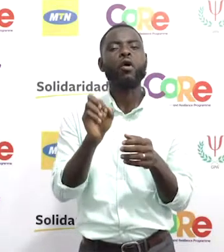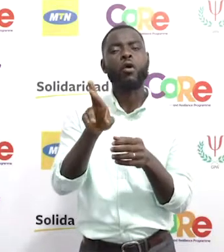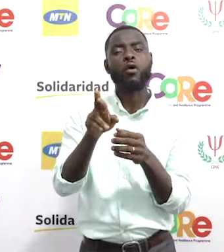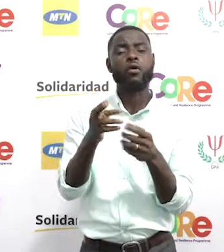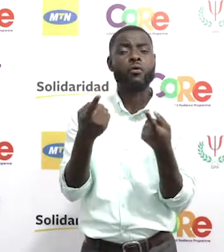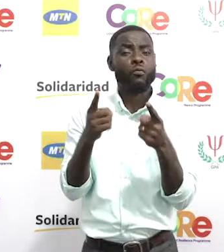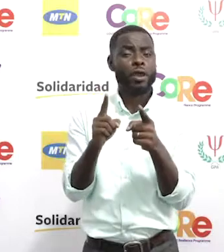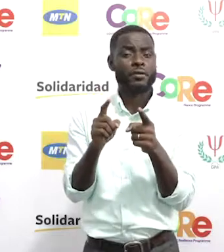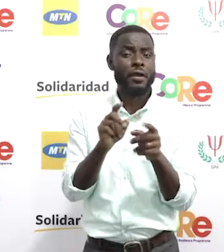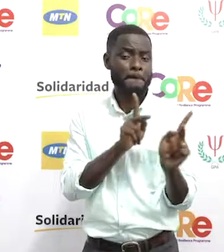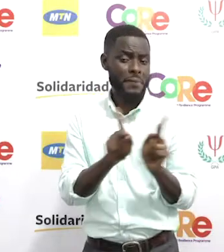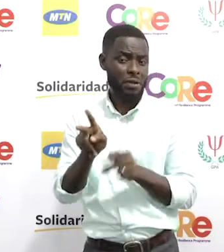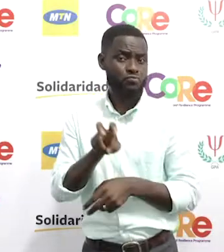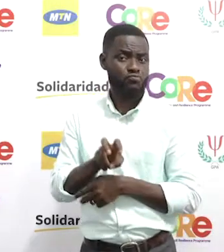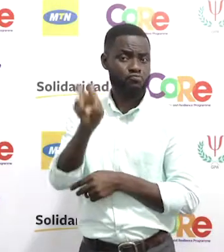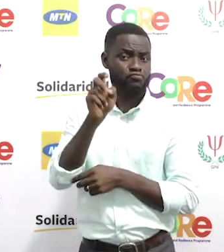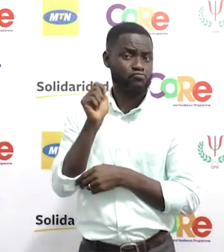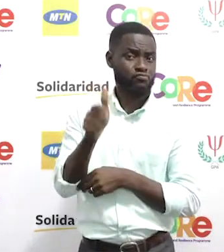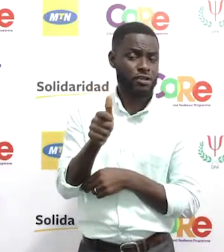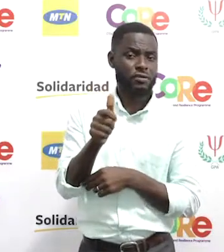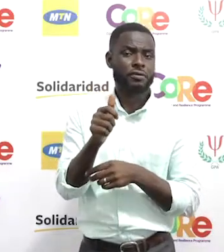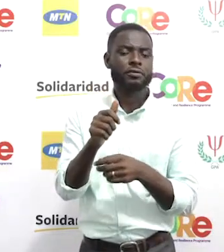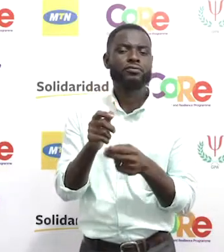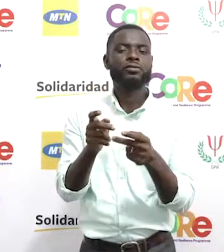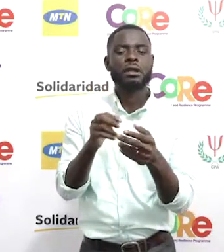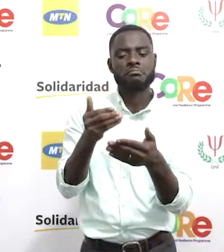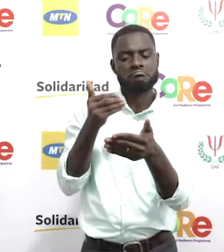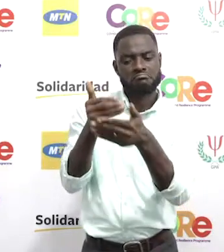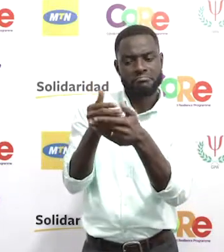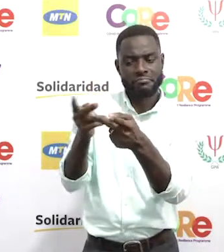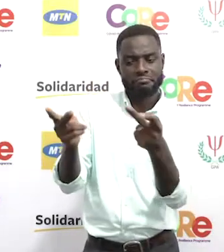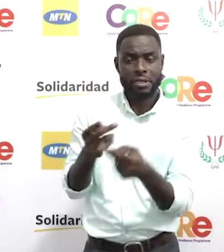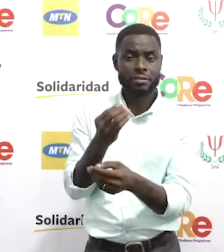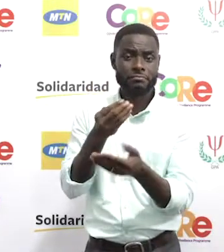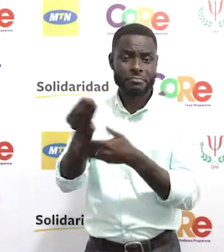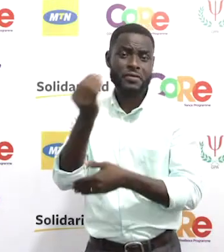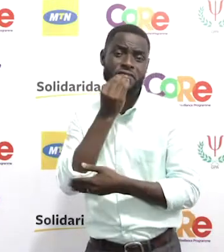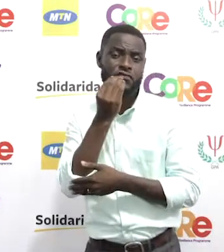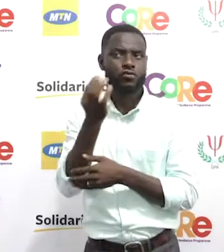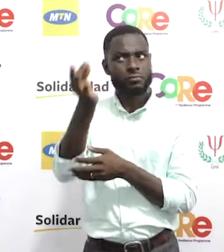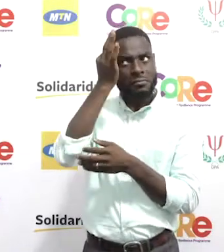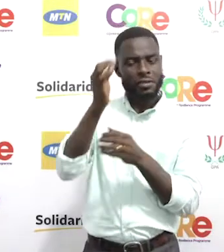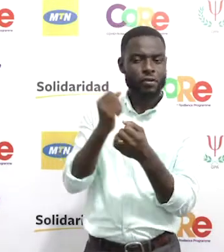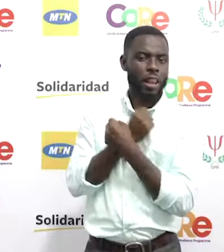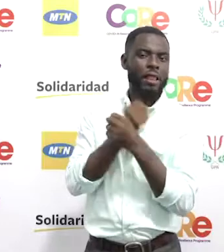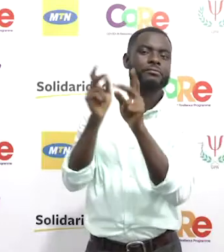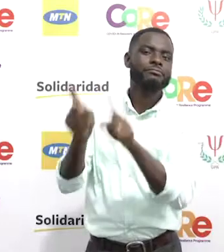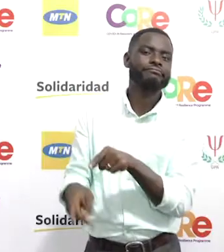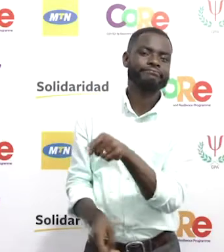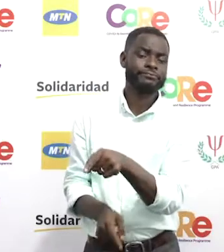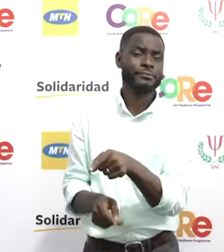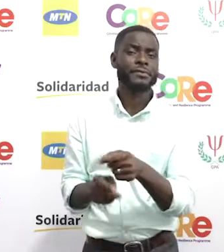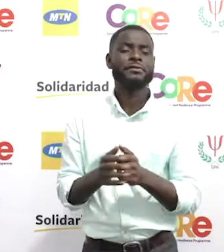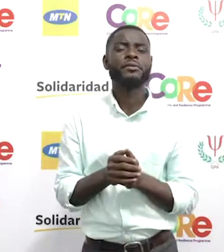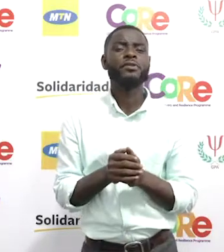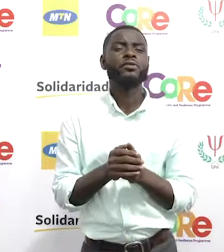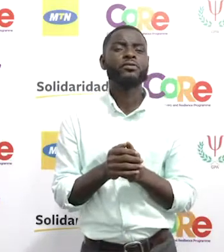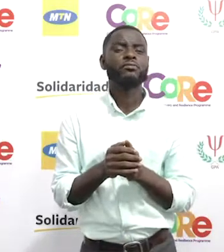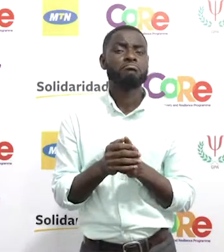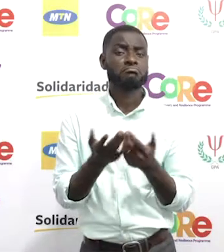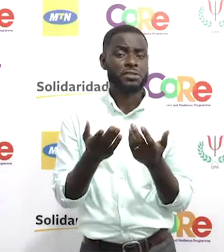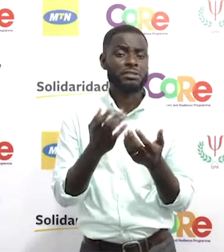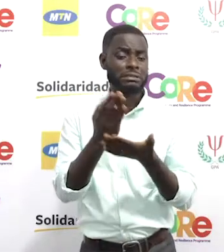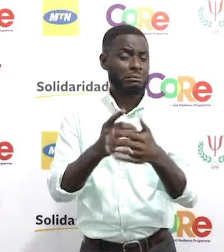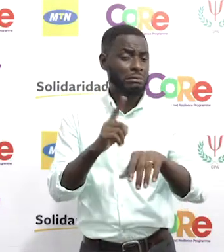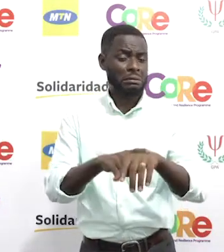jano, no ya heko, ni ahon ni eniye. Obanye no ta heko, na ajie shomo mple shin,